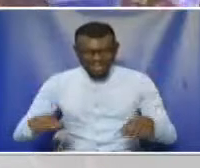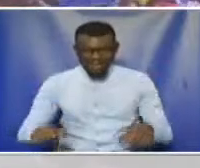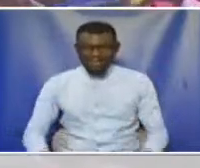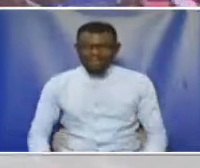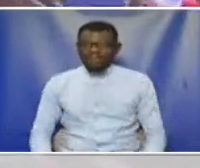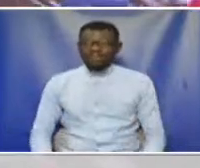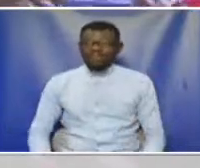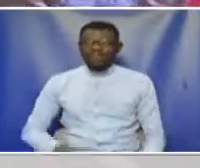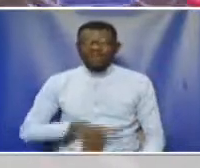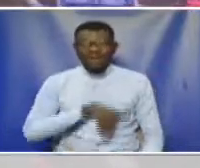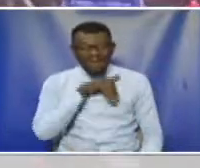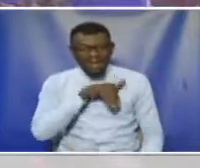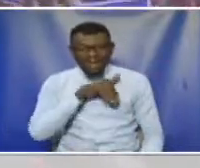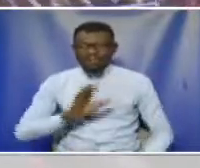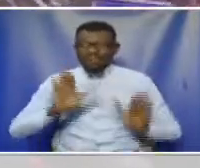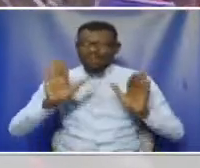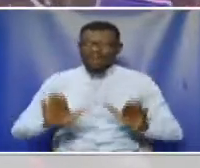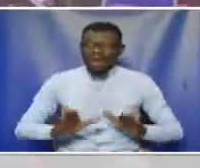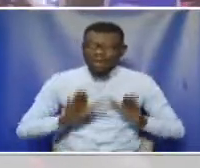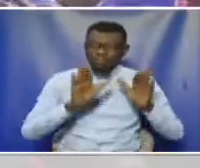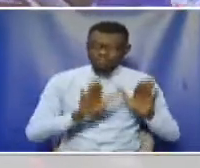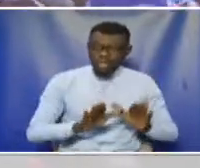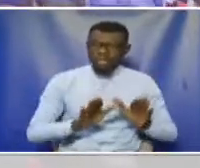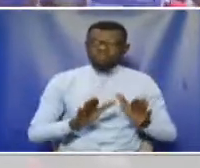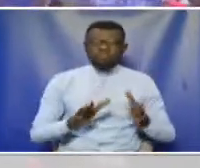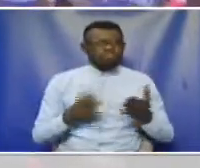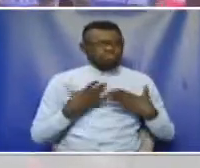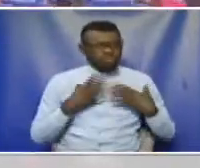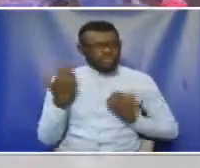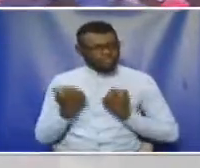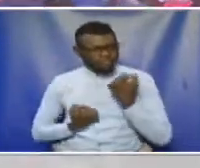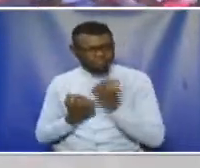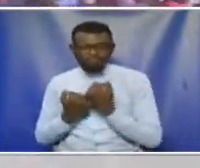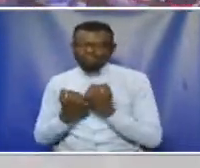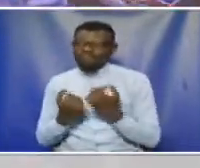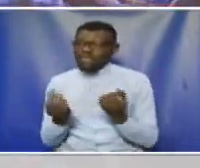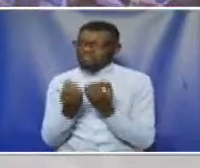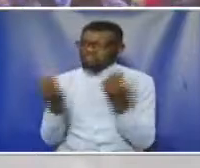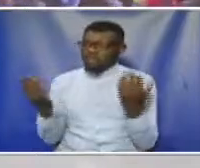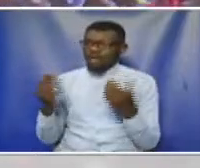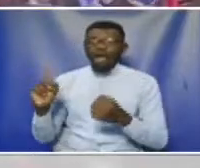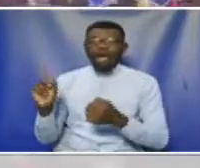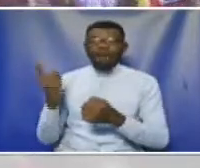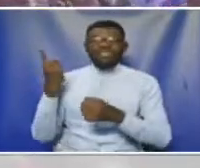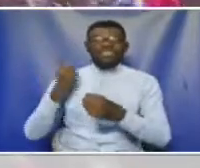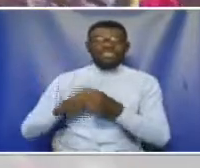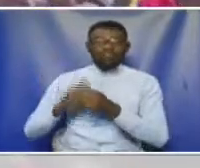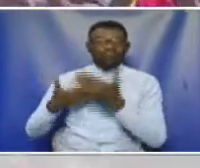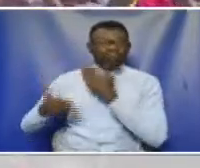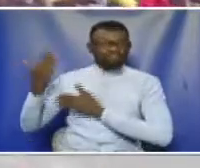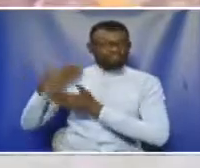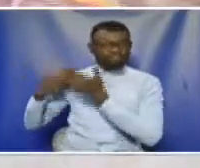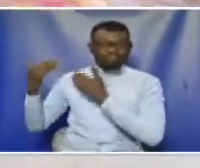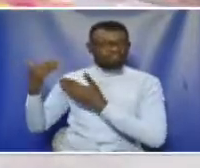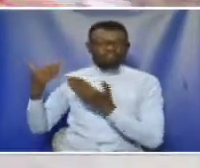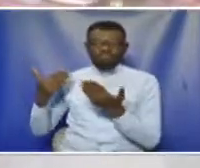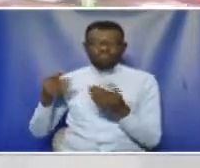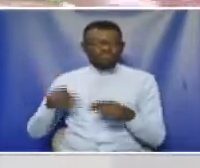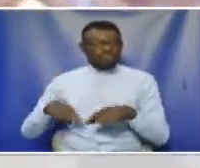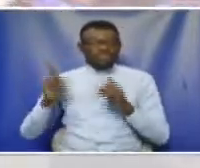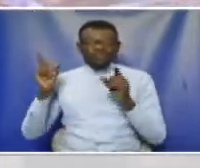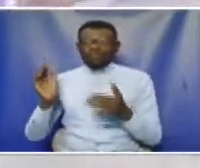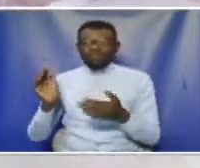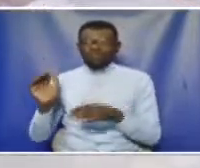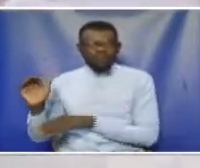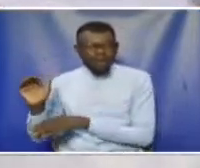Safari ya Odinga kuelekea ikulu ikipata jeki kubwa, kwani kwa mara ya kwanza katika historia yake ya kuwania urais aliomba kura na kusikizwa